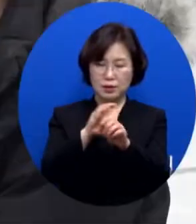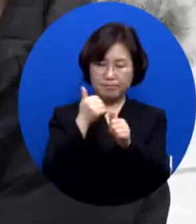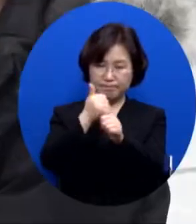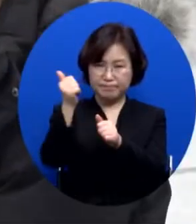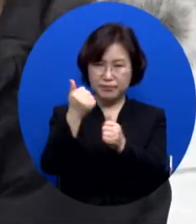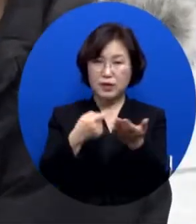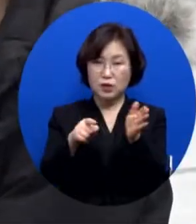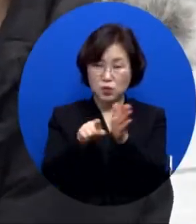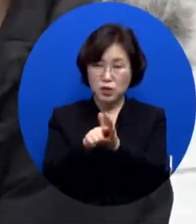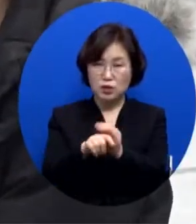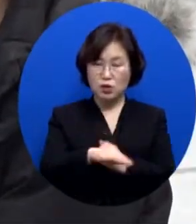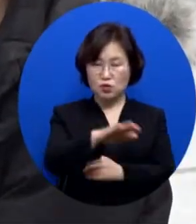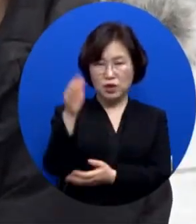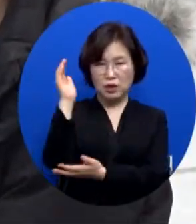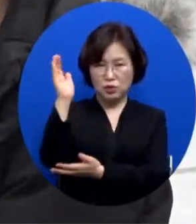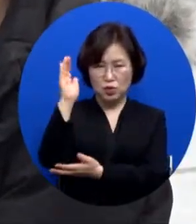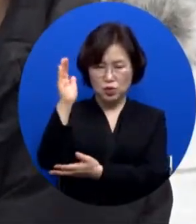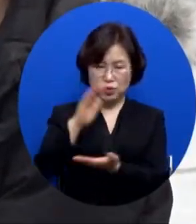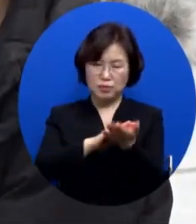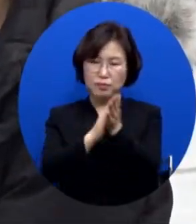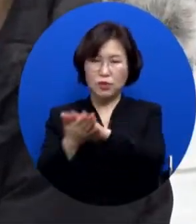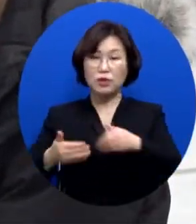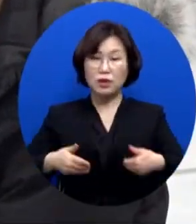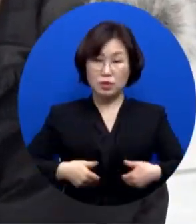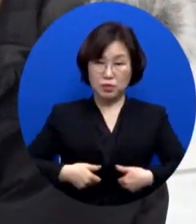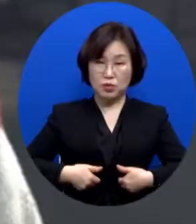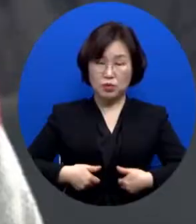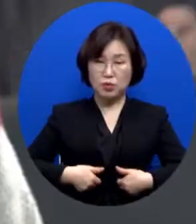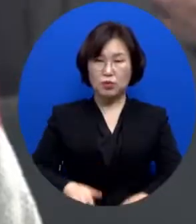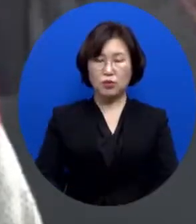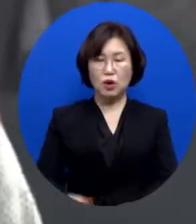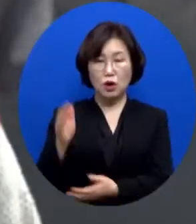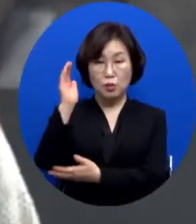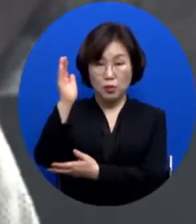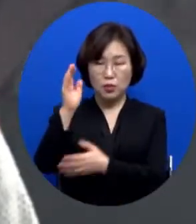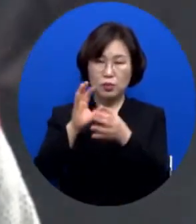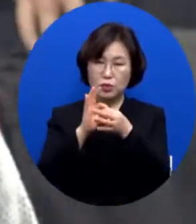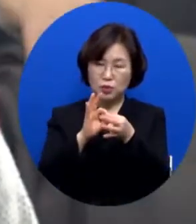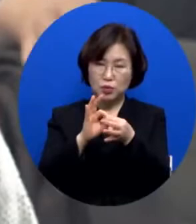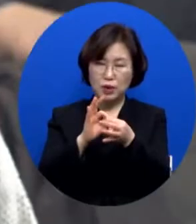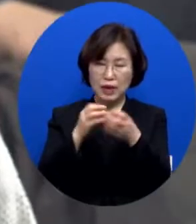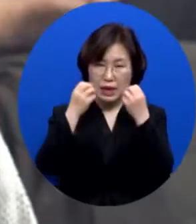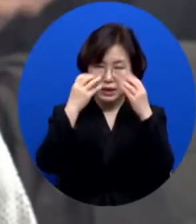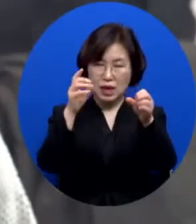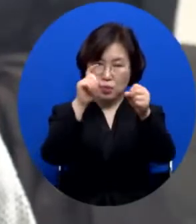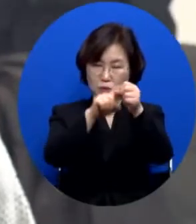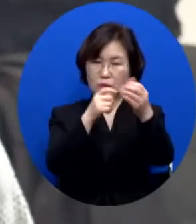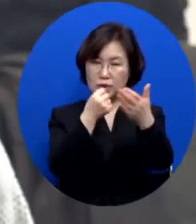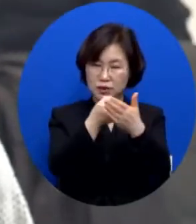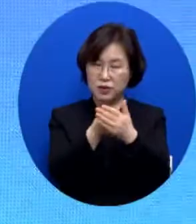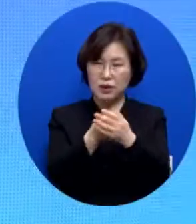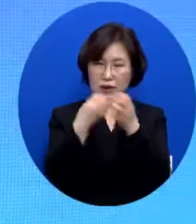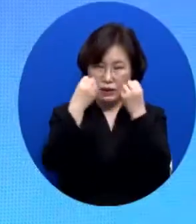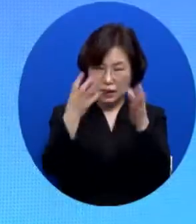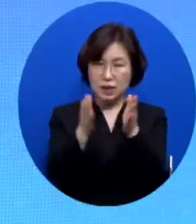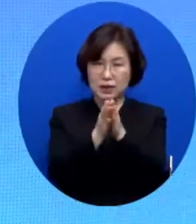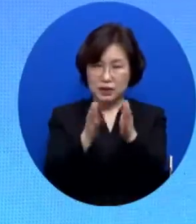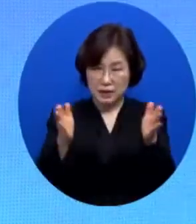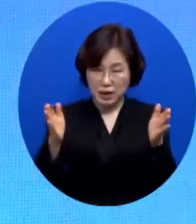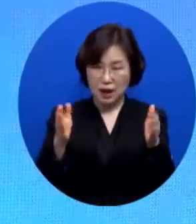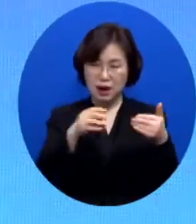위해서는 우리의 설교가 변화해야 한다 며 이번 포럼이 설교의 3 패러다임을 제시하는 첫 출발점이자